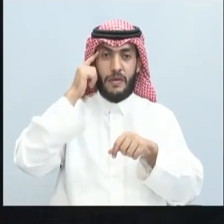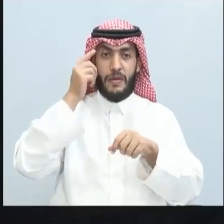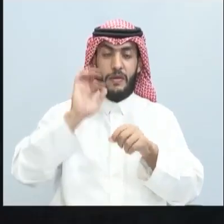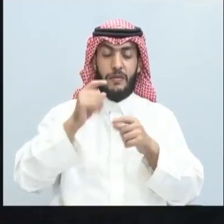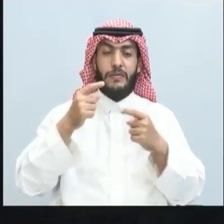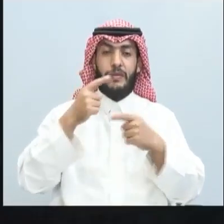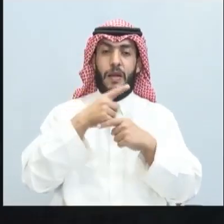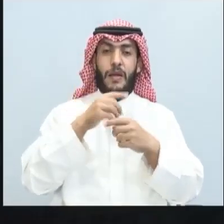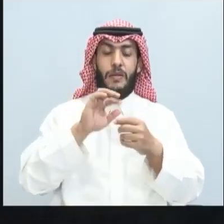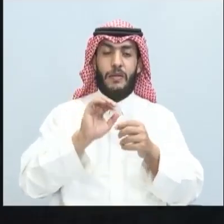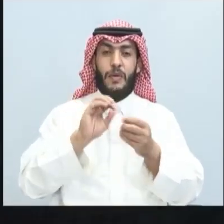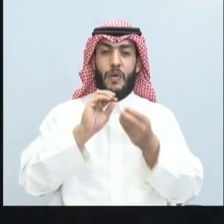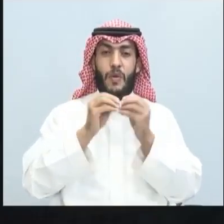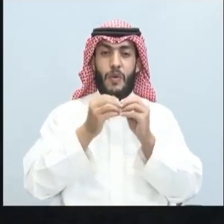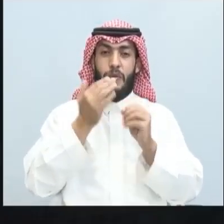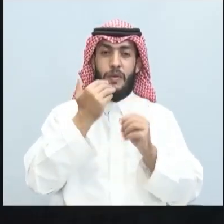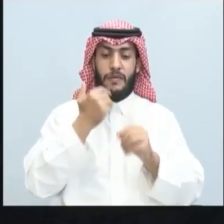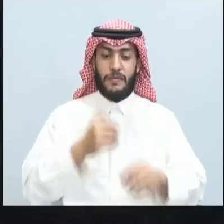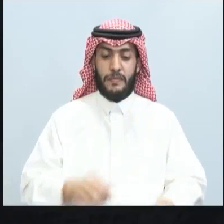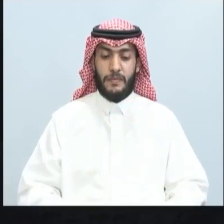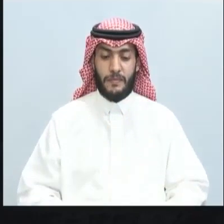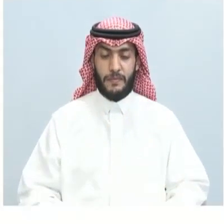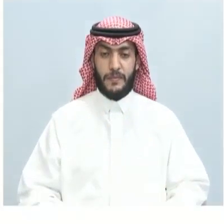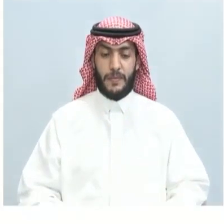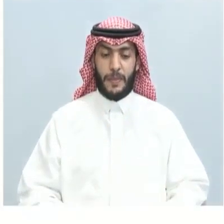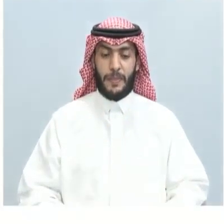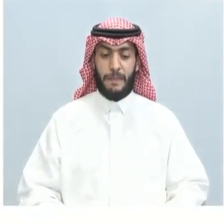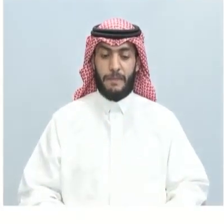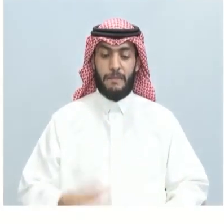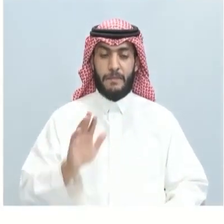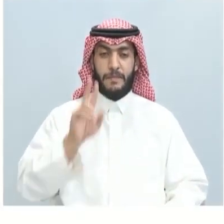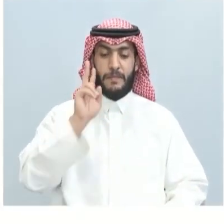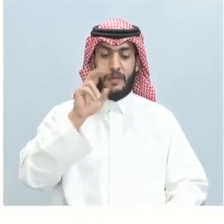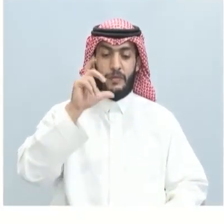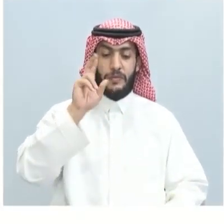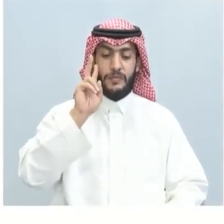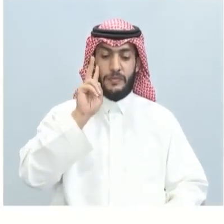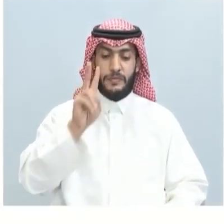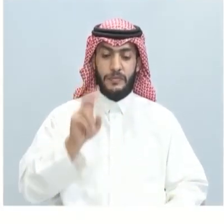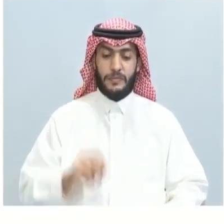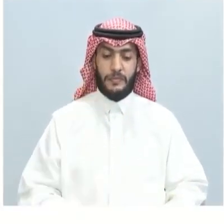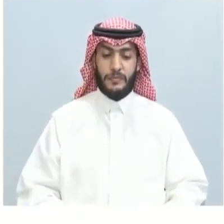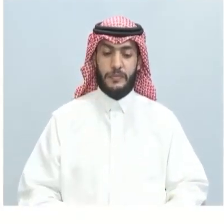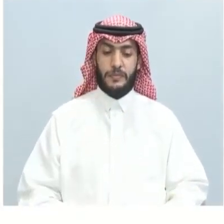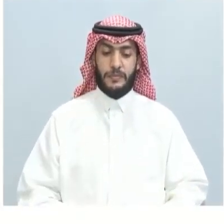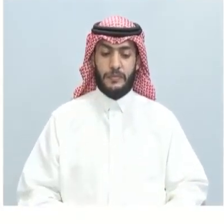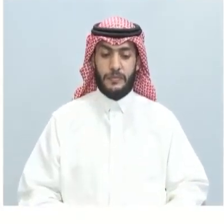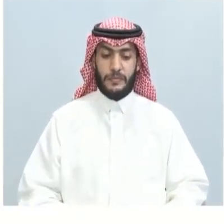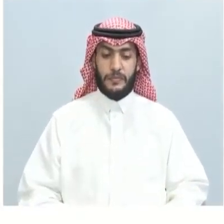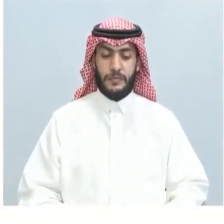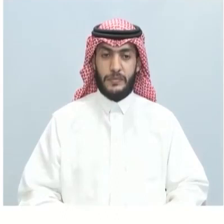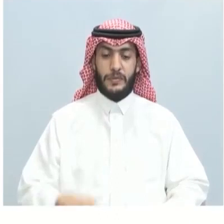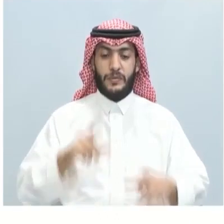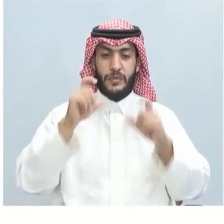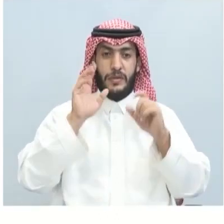العكسي سيرجع مره اخرى الى الى لونه له هذا هو هنا لاحظ وهنا لاحظ وايضا